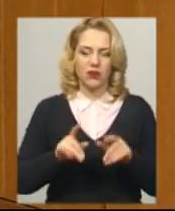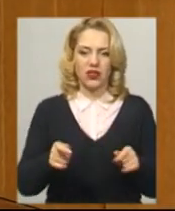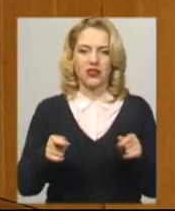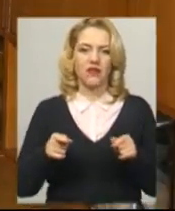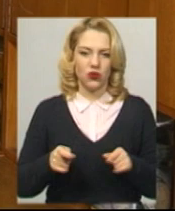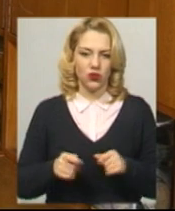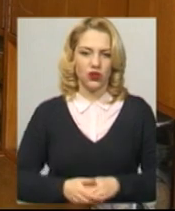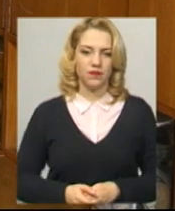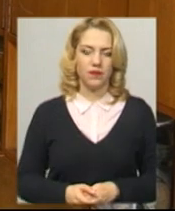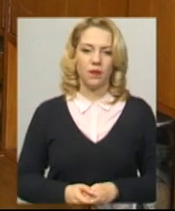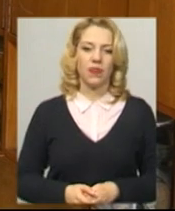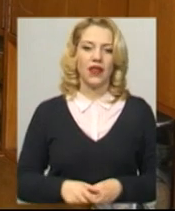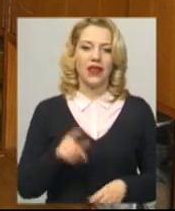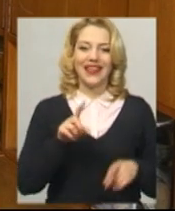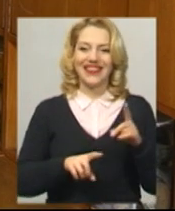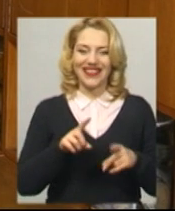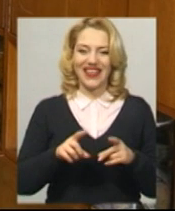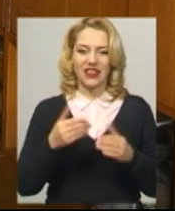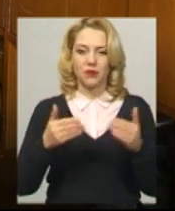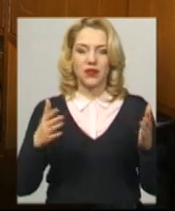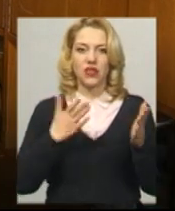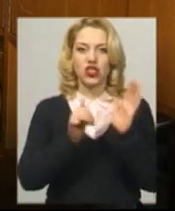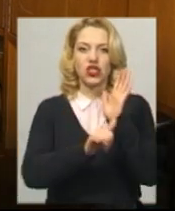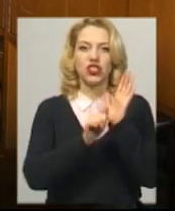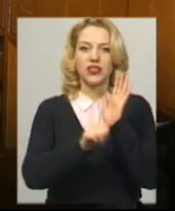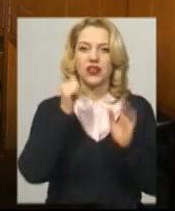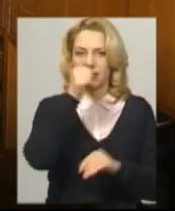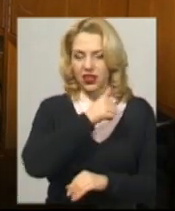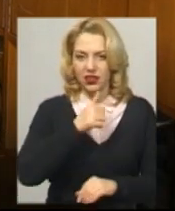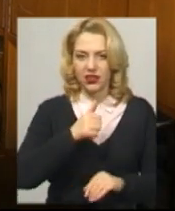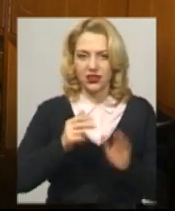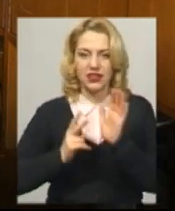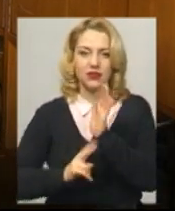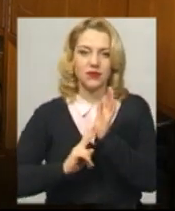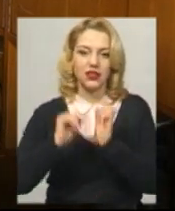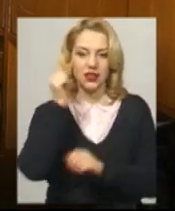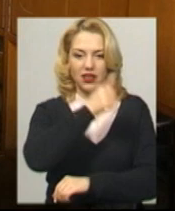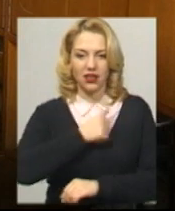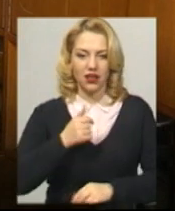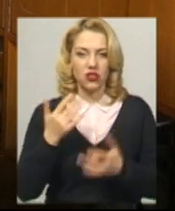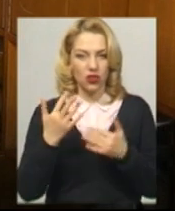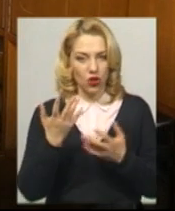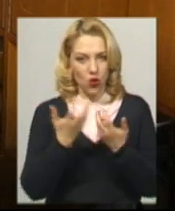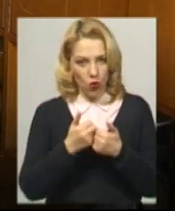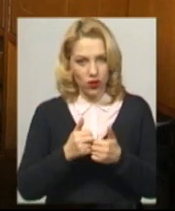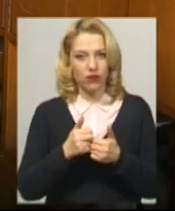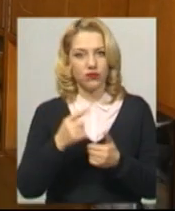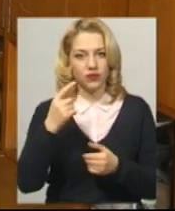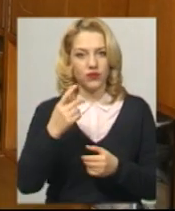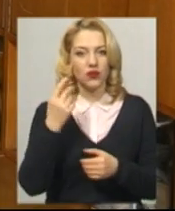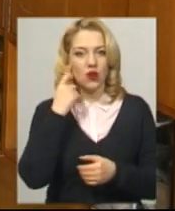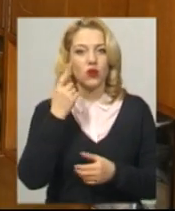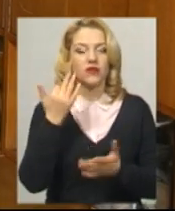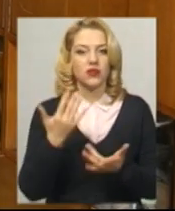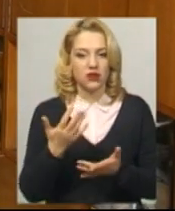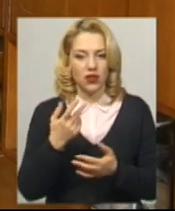Аліса Ященко. Деякі експонати взагалі є 60-70-х років, і скільки їм років, ви можете порахувати самі. Це